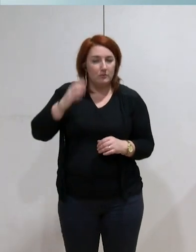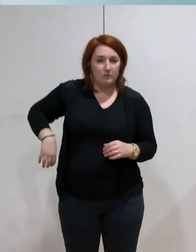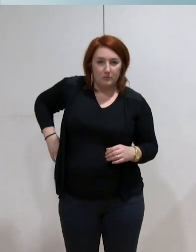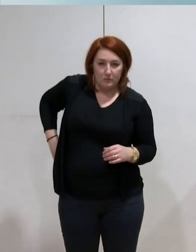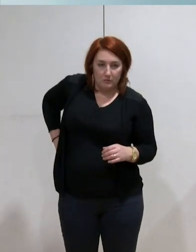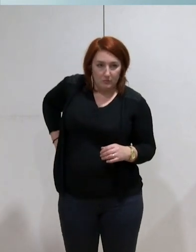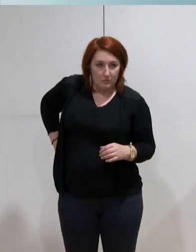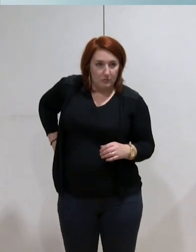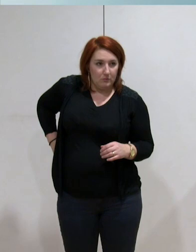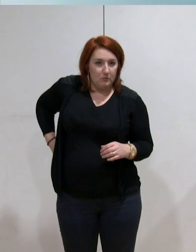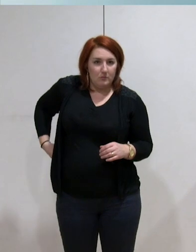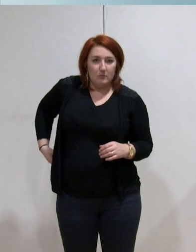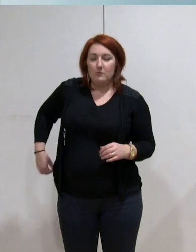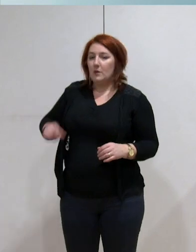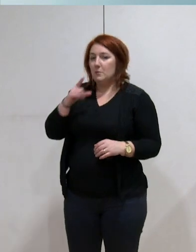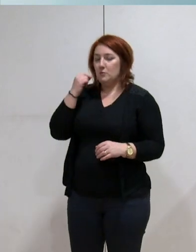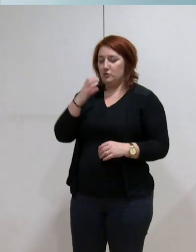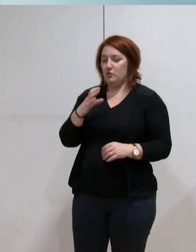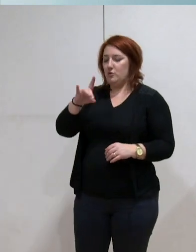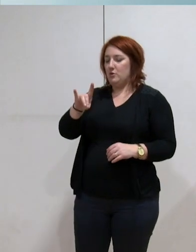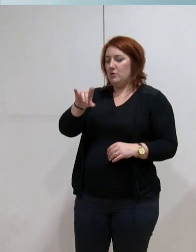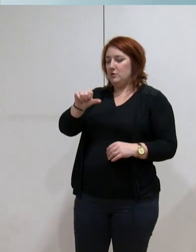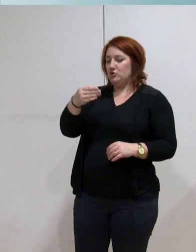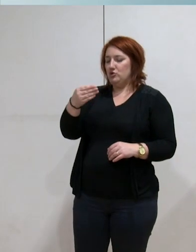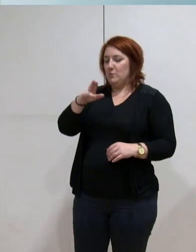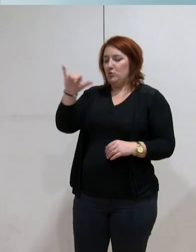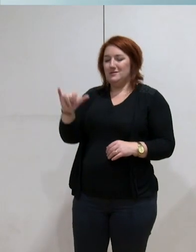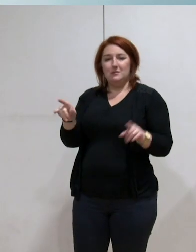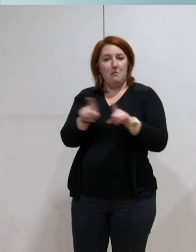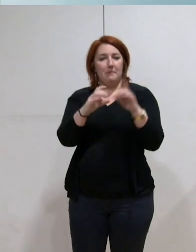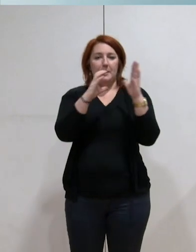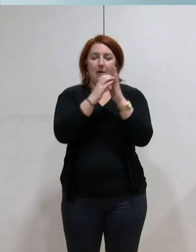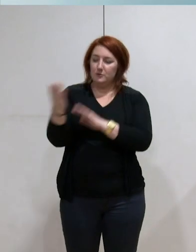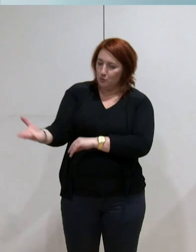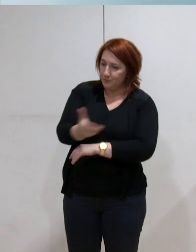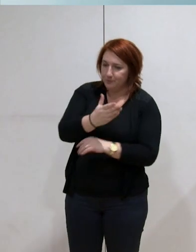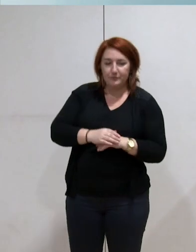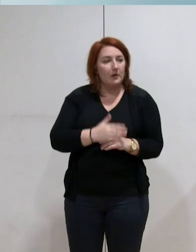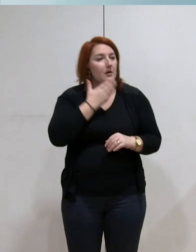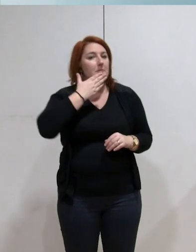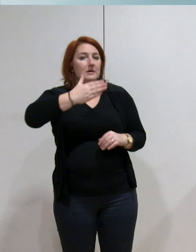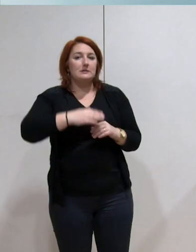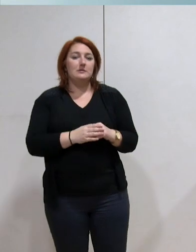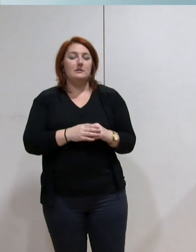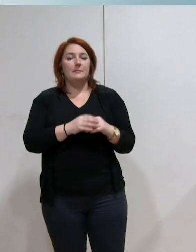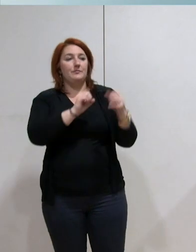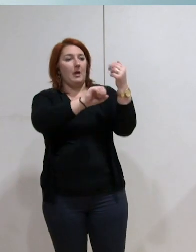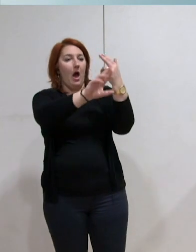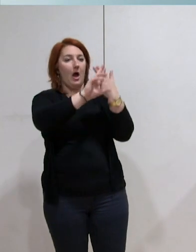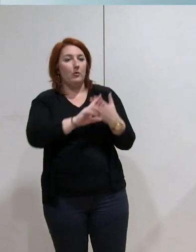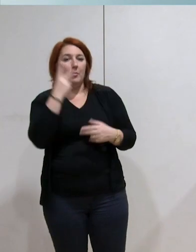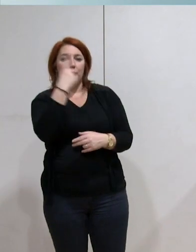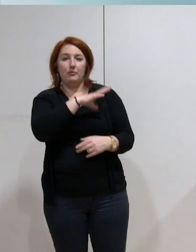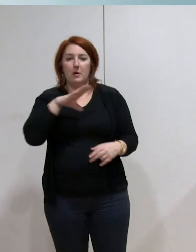une monsieur chamusi sur la même question merci il y a les arguments évotés par Madame